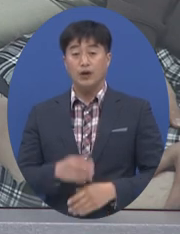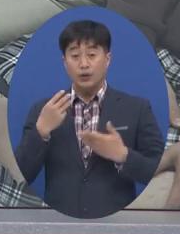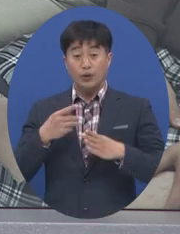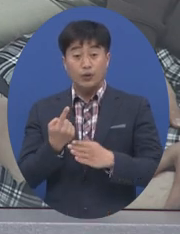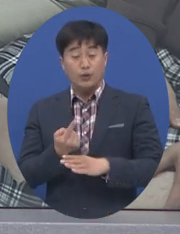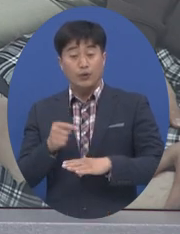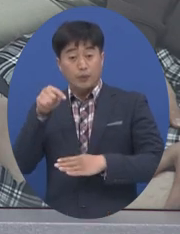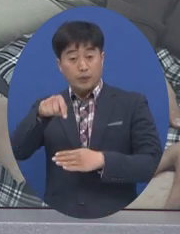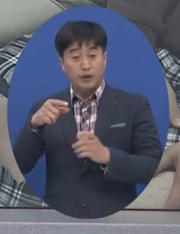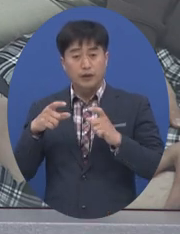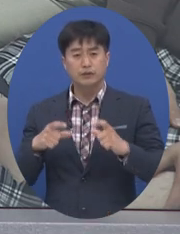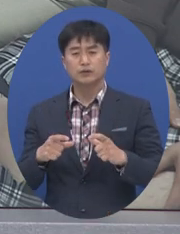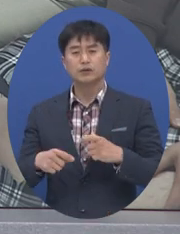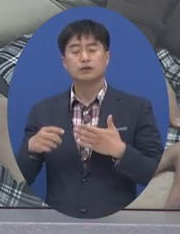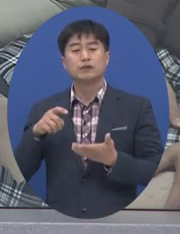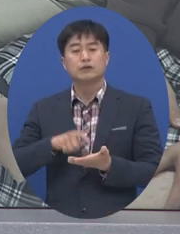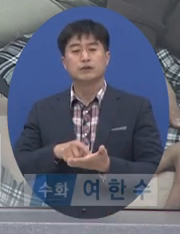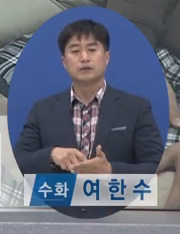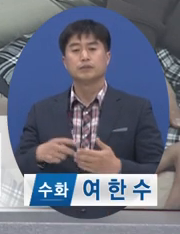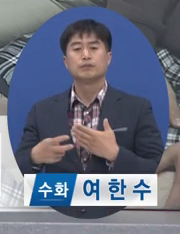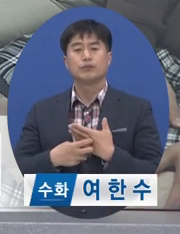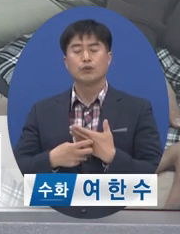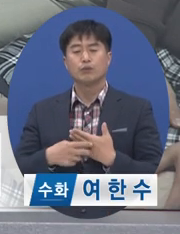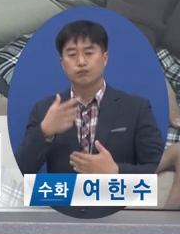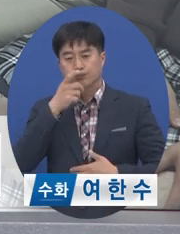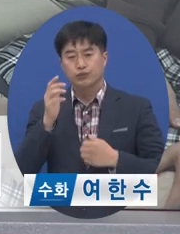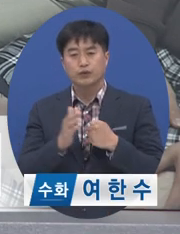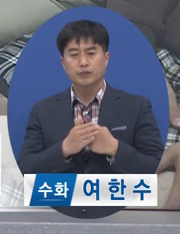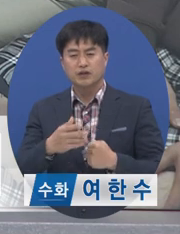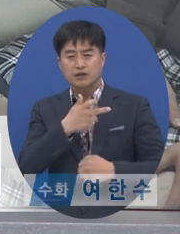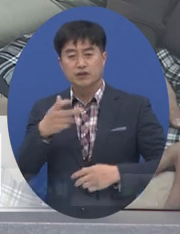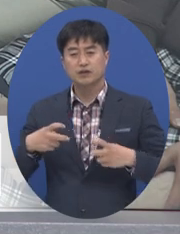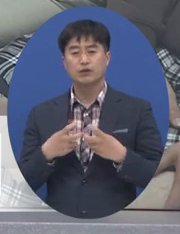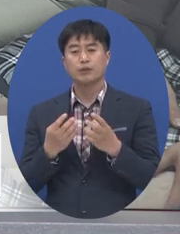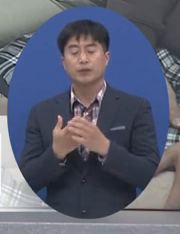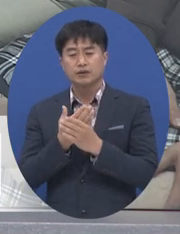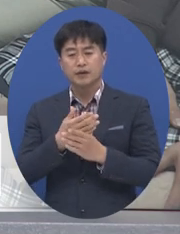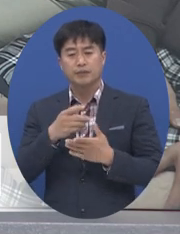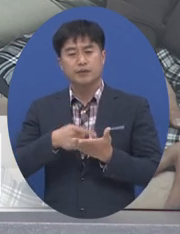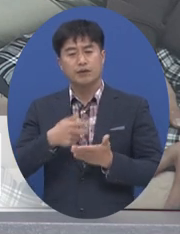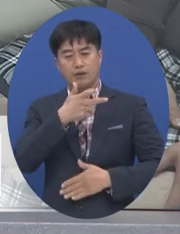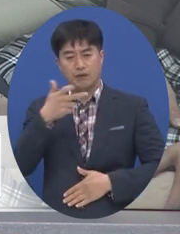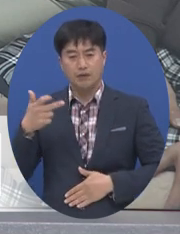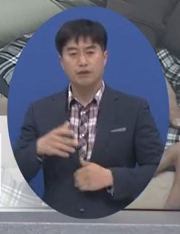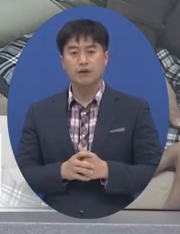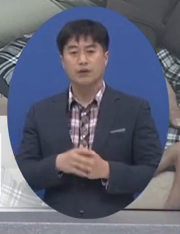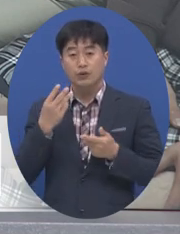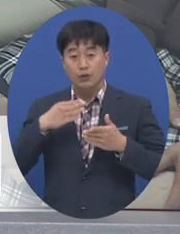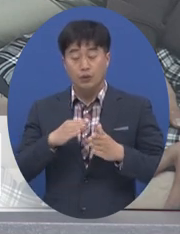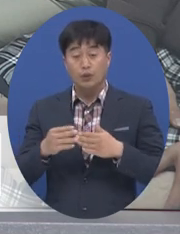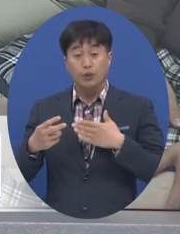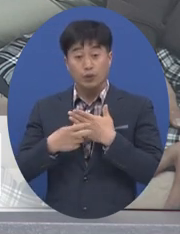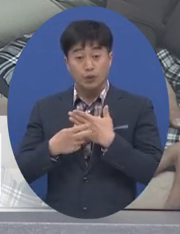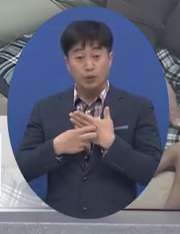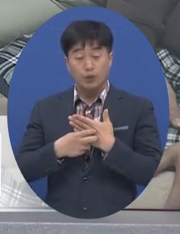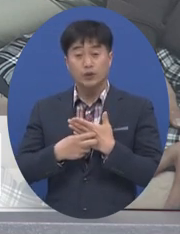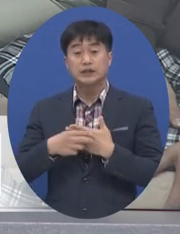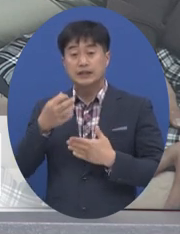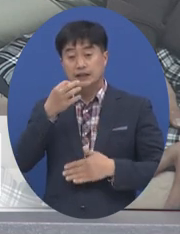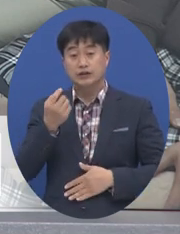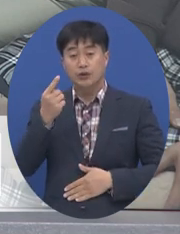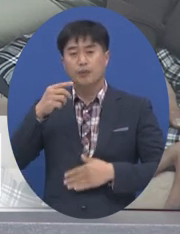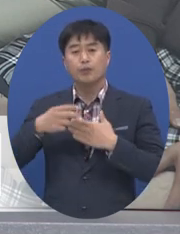경기 외곽 지역은 응급의료 기관이 적은 탓에 대형 사고가 발생하면 피해가 커지기 십상인데요. 경기도가 도의료원